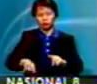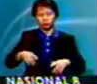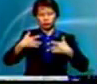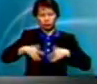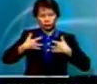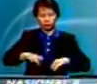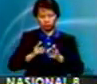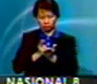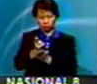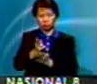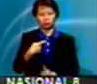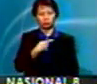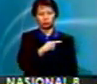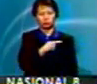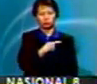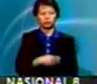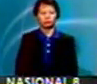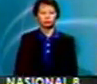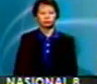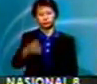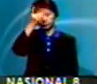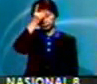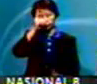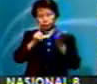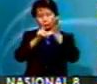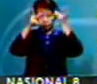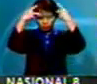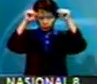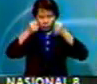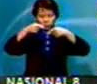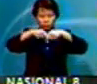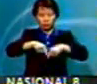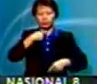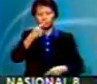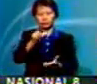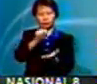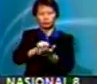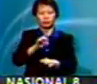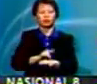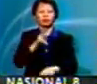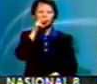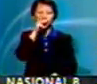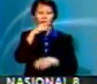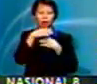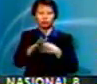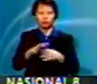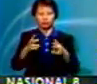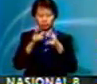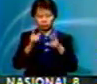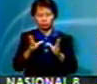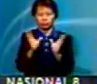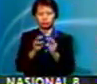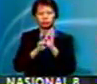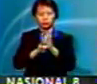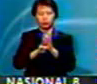ini. Datuk Seri Hishamuddin yang juga naib Presiden UMNO menyatakannya kepada media di Kedah selepas merasmikan mesyuarat